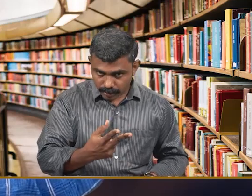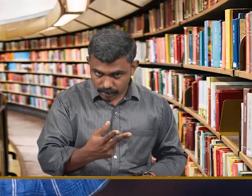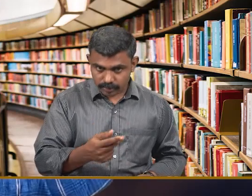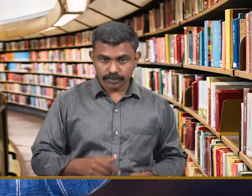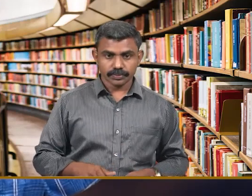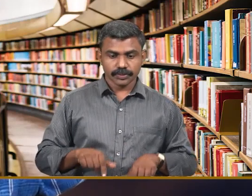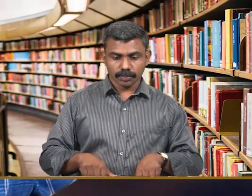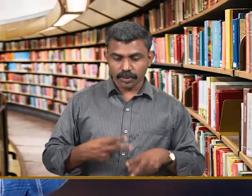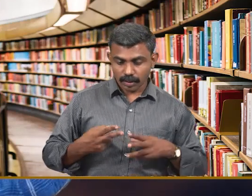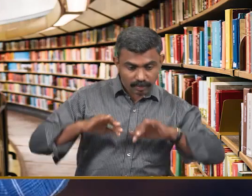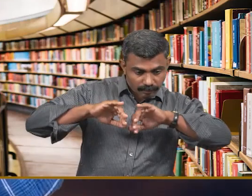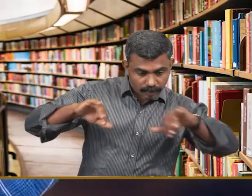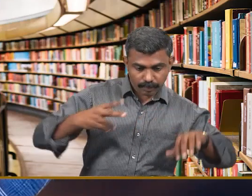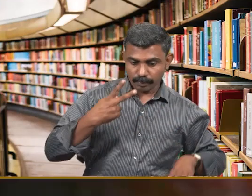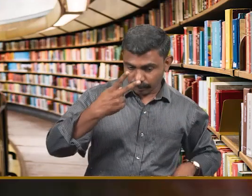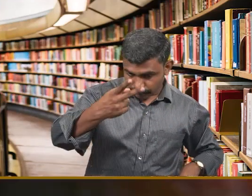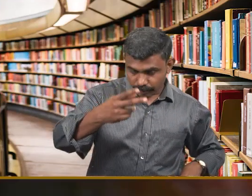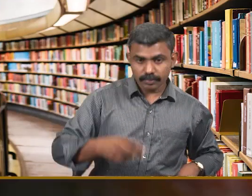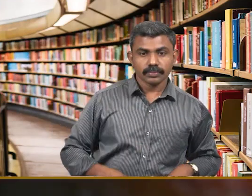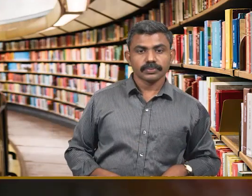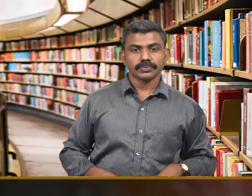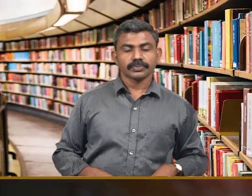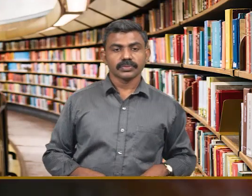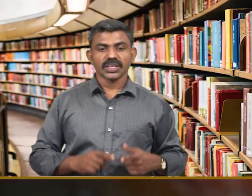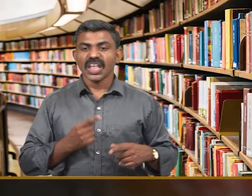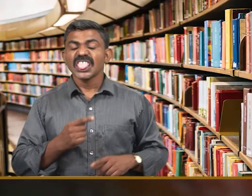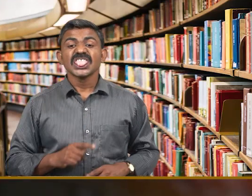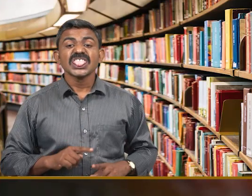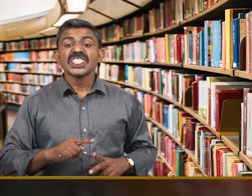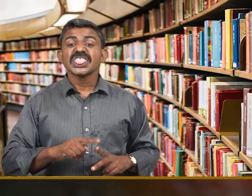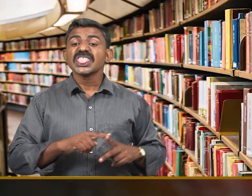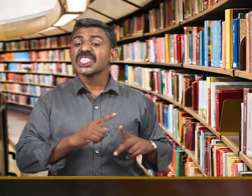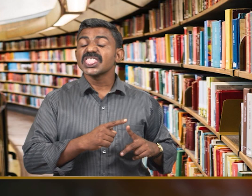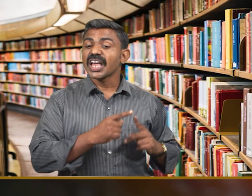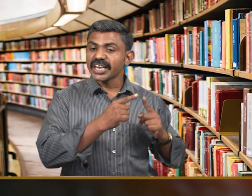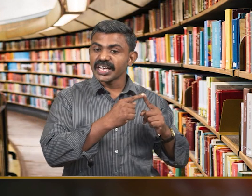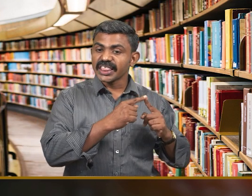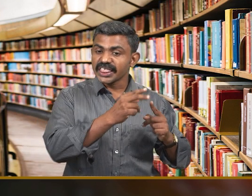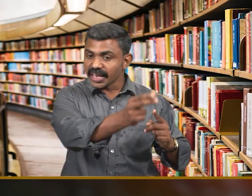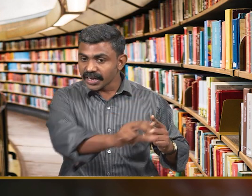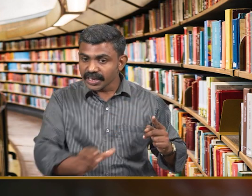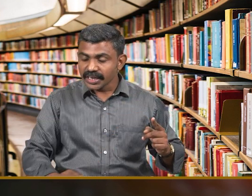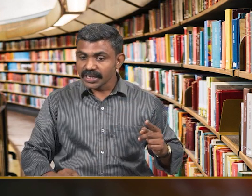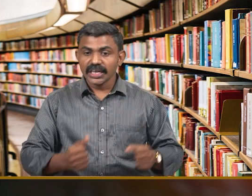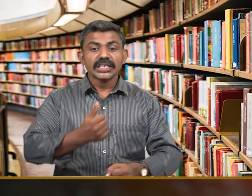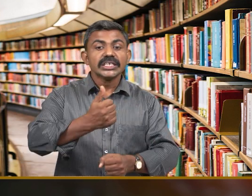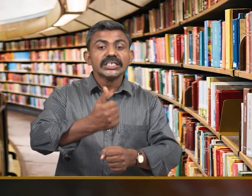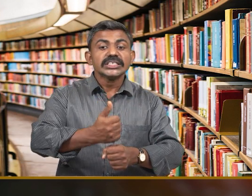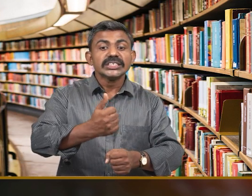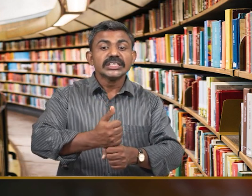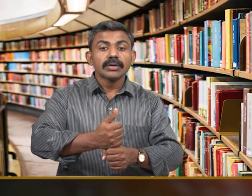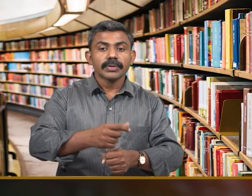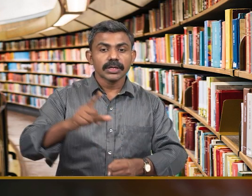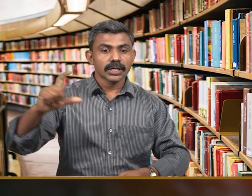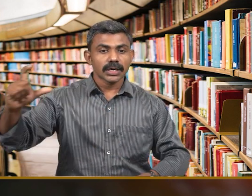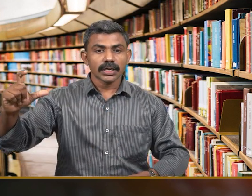என்னென்னா, ஏன்னா அதை தான் நம்ம விரிவாக பார்க்க போகிறோம். என்ன அப்படின்னா, இத்தாலி மற்றும் ஜெர்மனி இந்த நாடுகளில் பார்த்திங்கன்னா சர்வாதிகார ஆட்சி